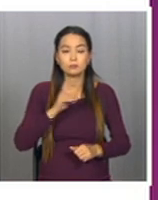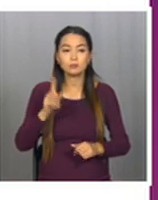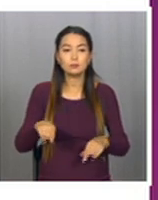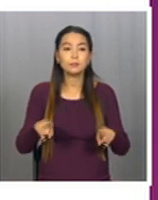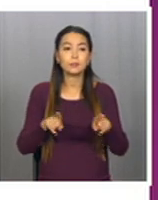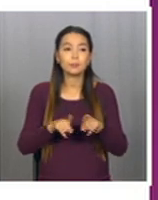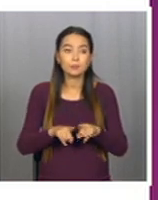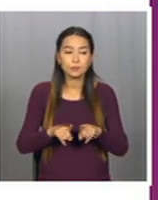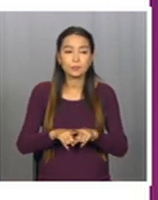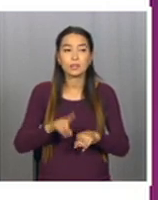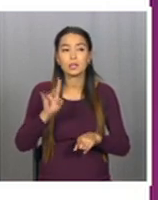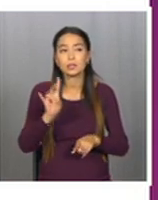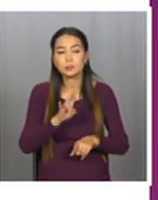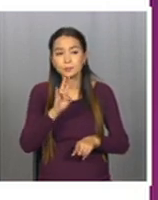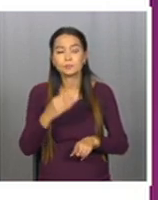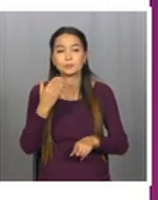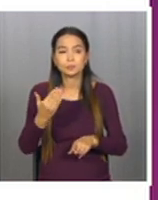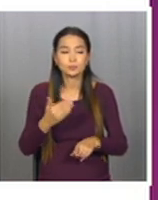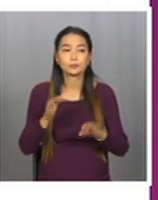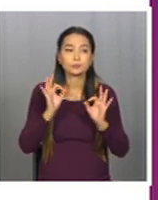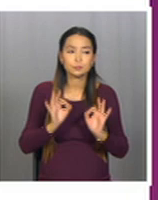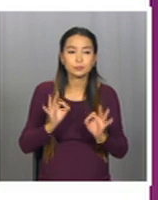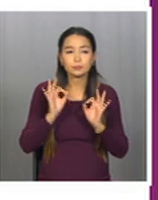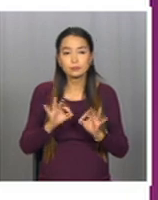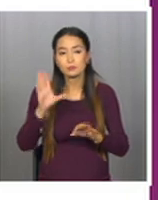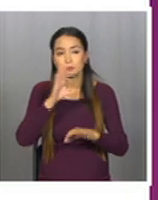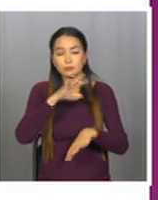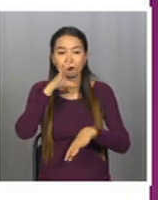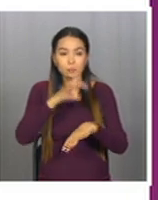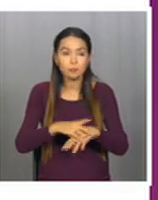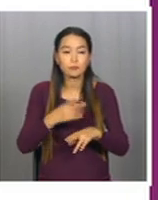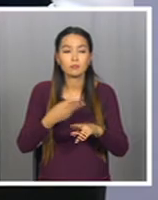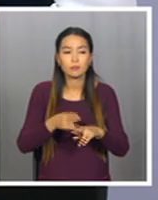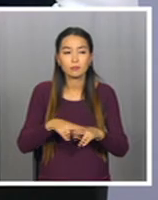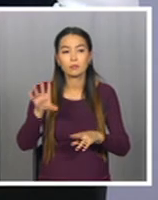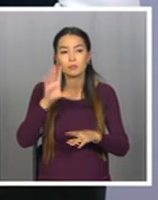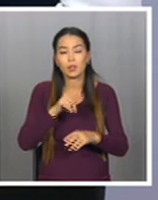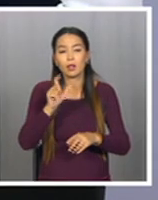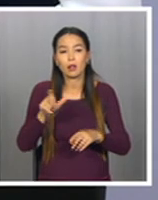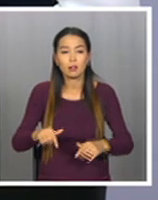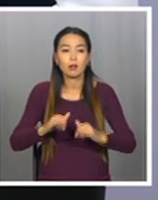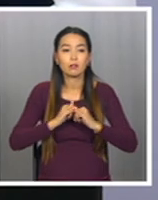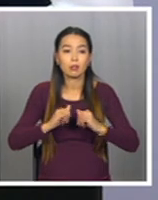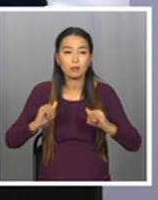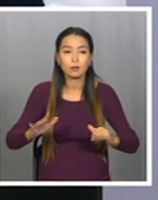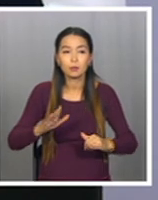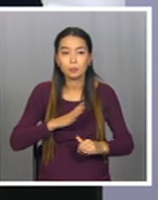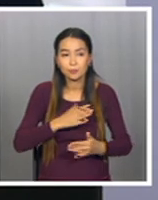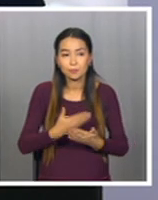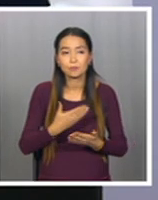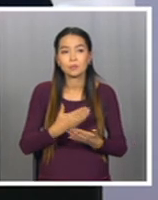уағыздап, діннің дұрыс бұрысын байқап, оларды халыққа тарата бастады. Мысалы,